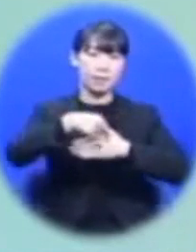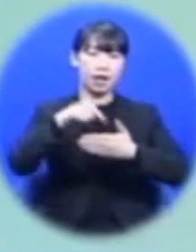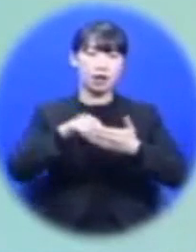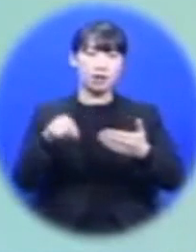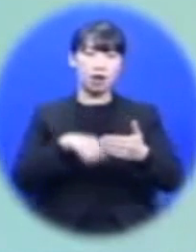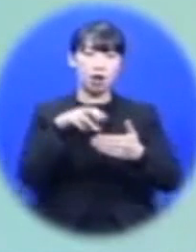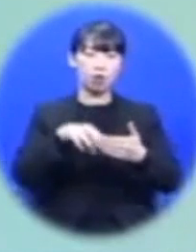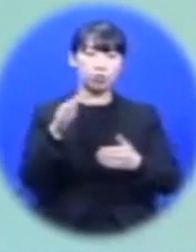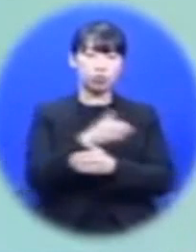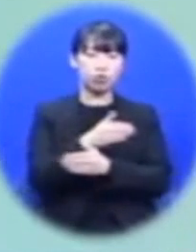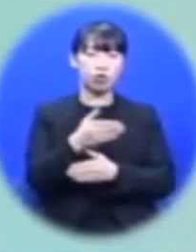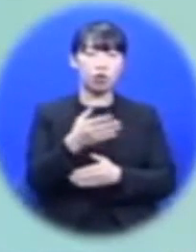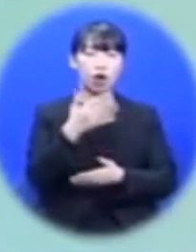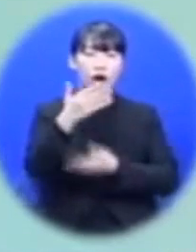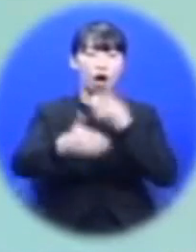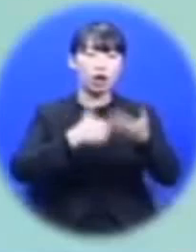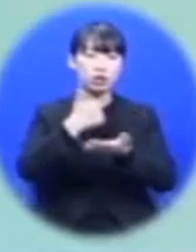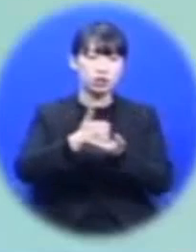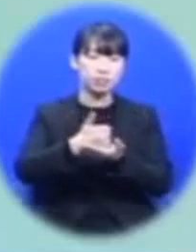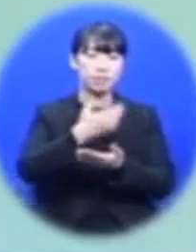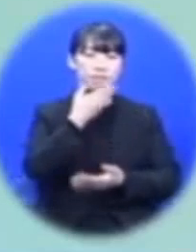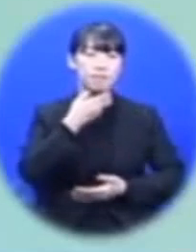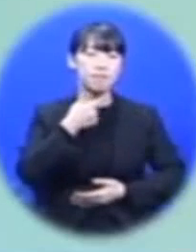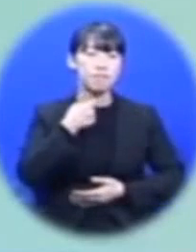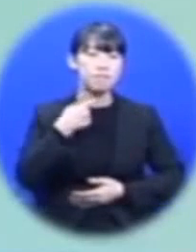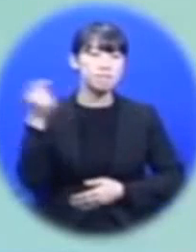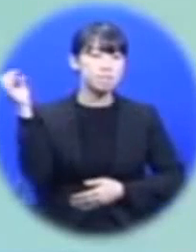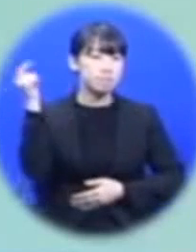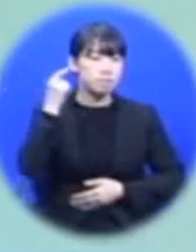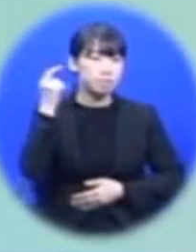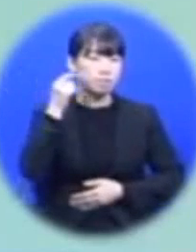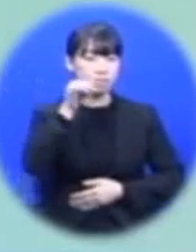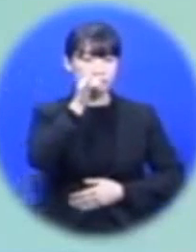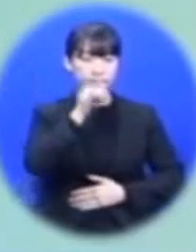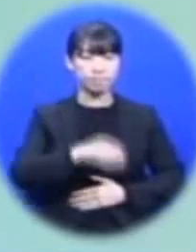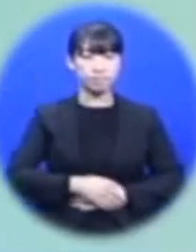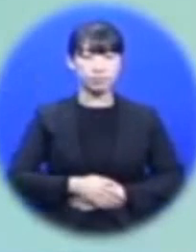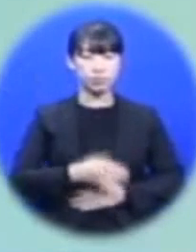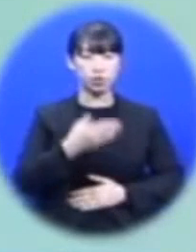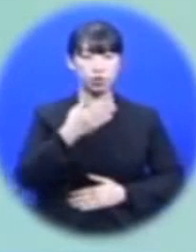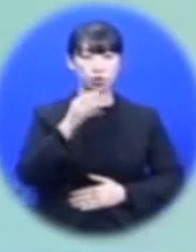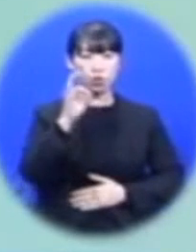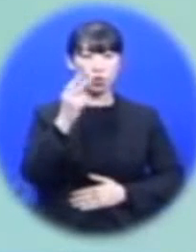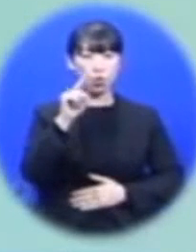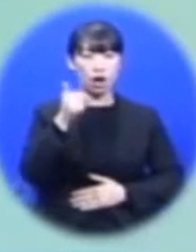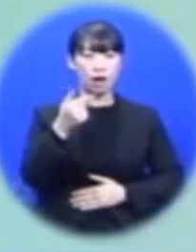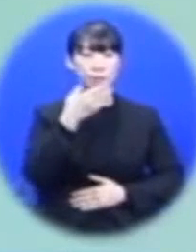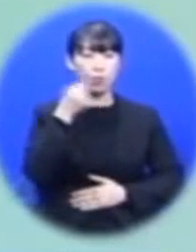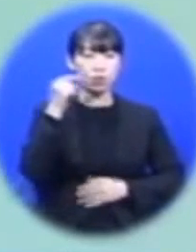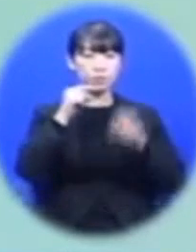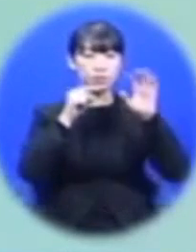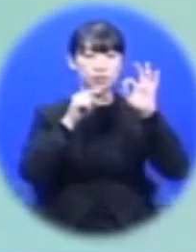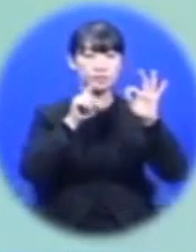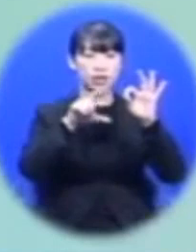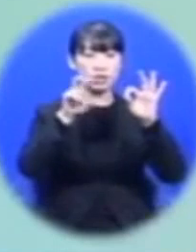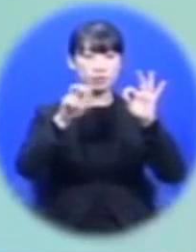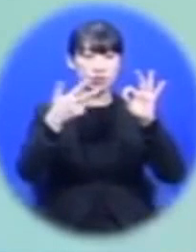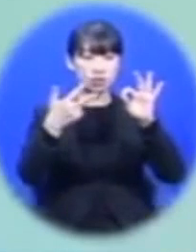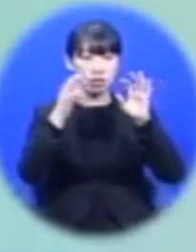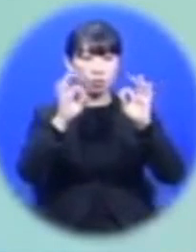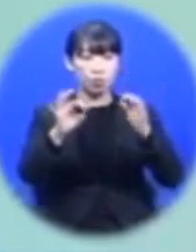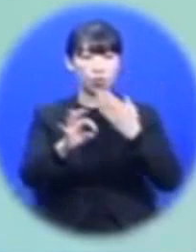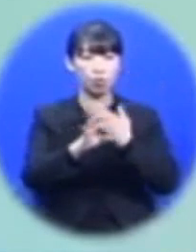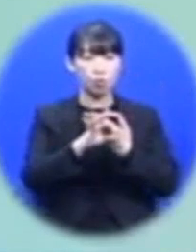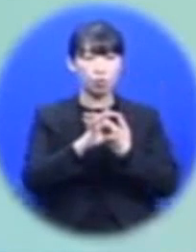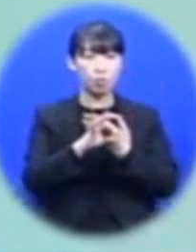주님의 음성을 듣습니다 요한복음 10장 27절에 내 양은 내 음성을 들으며 나는 저희를 알며 저희는